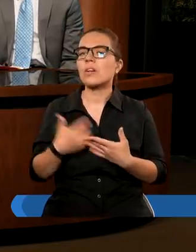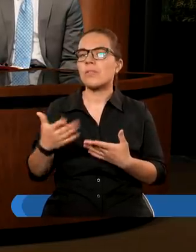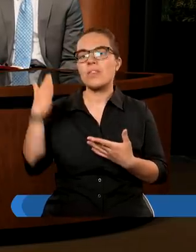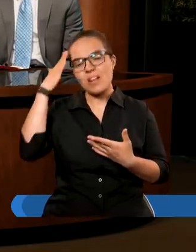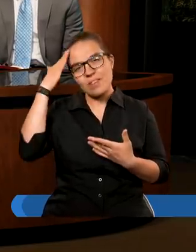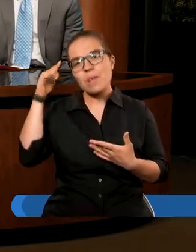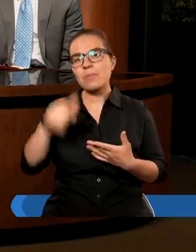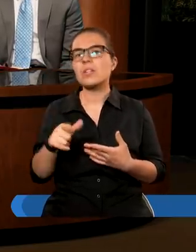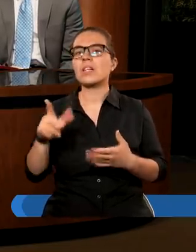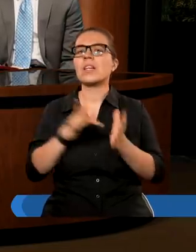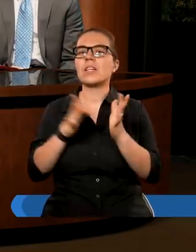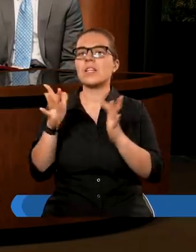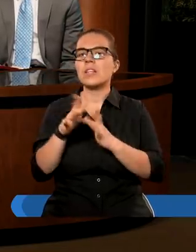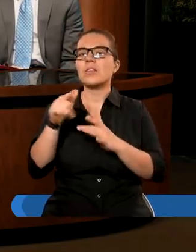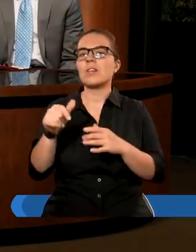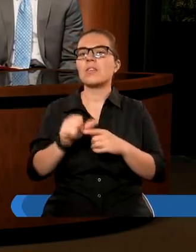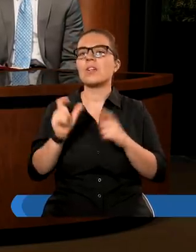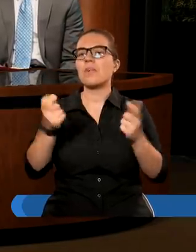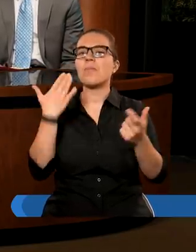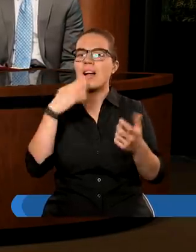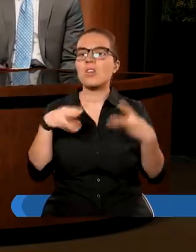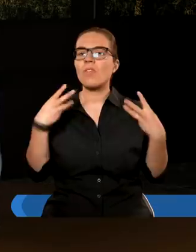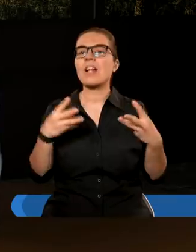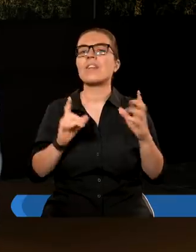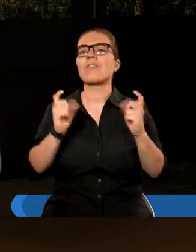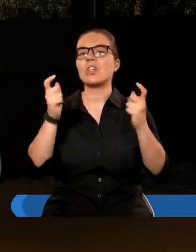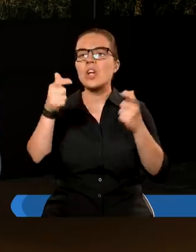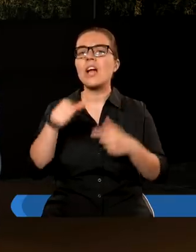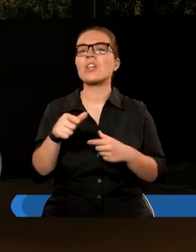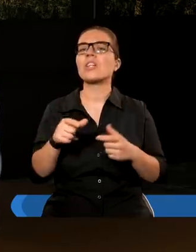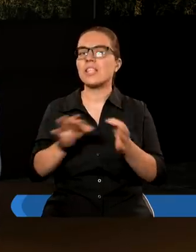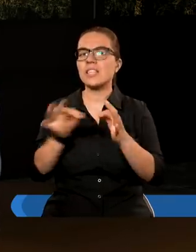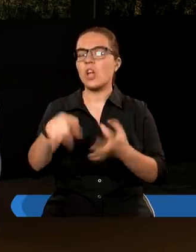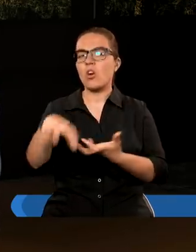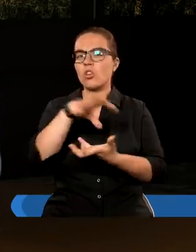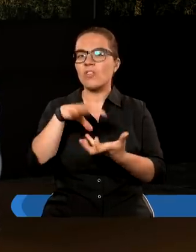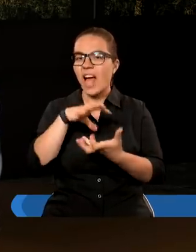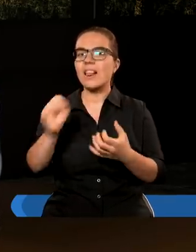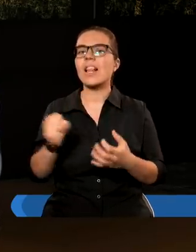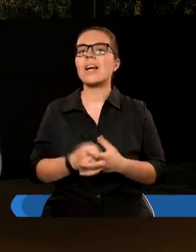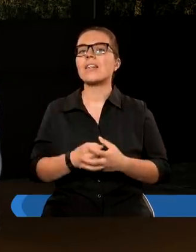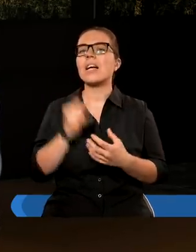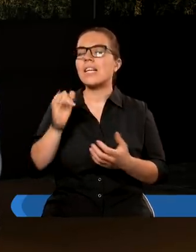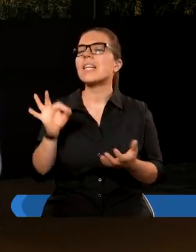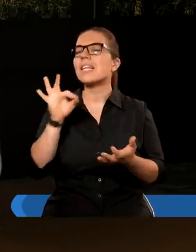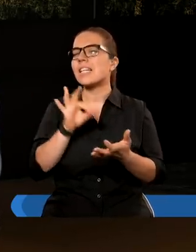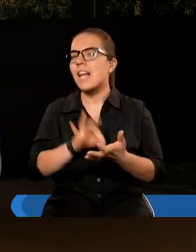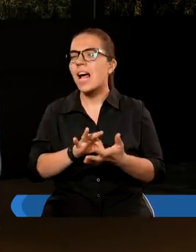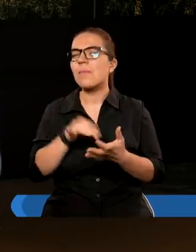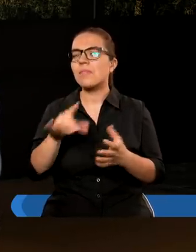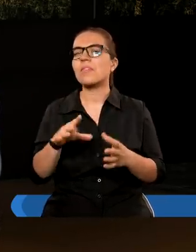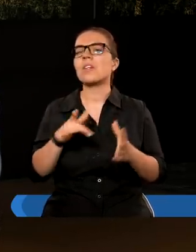Wiemy o tym, że przyjście Chrystusa będzie bardzo ważnym wydarzeniem, jednym z najważniejszych wydarzeń w historii tego świata i na pewno